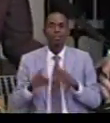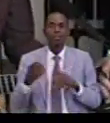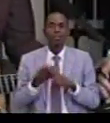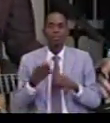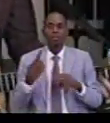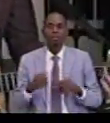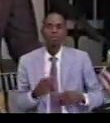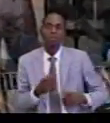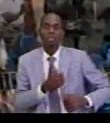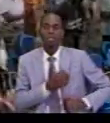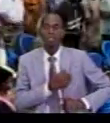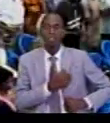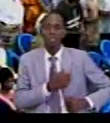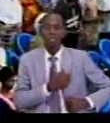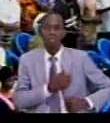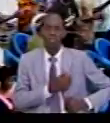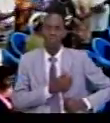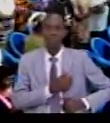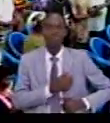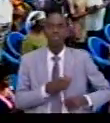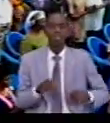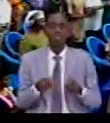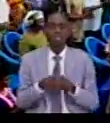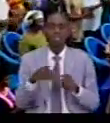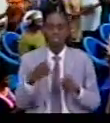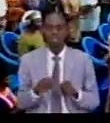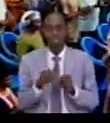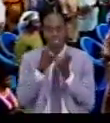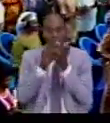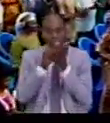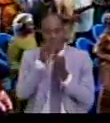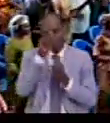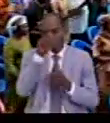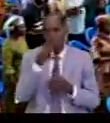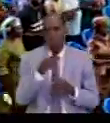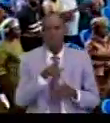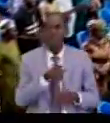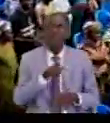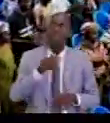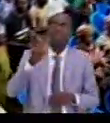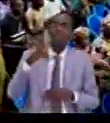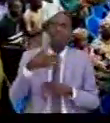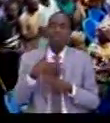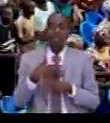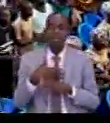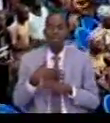l'armée. Comme l'aigle envole toi.